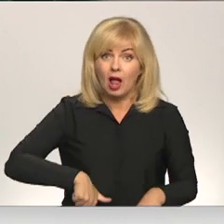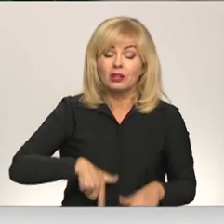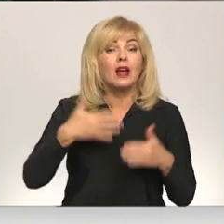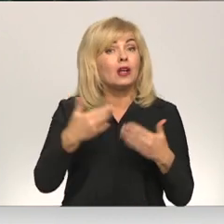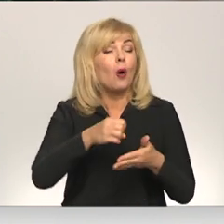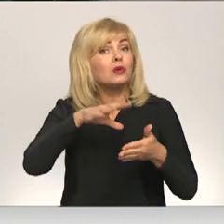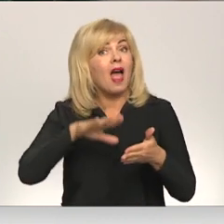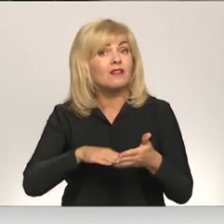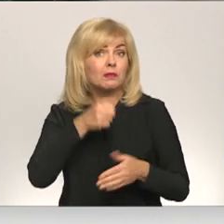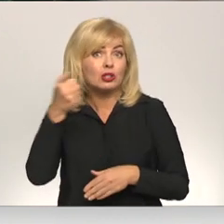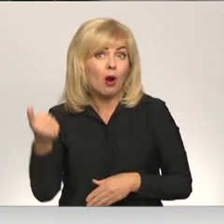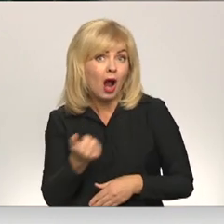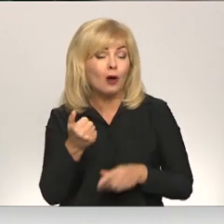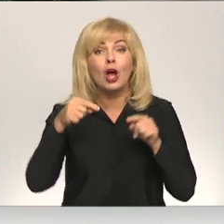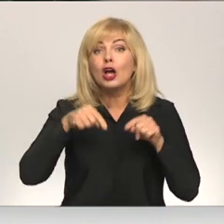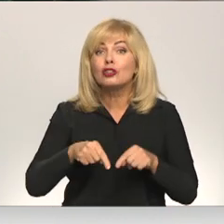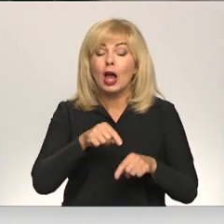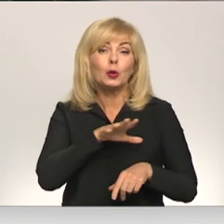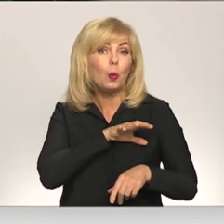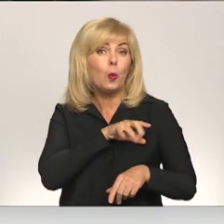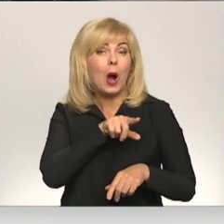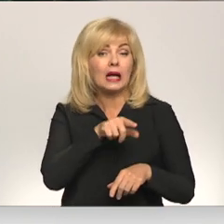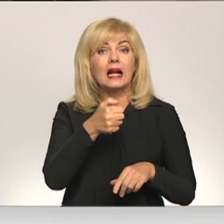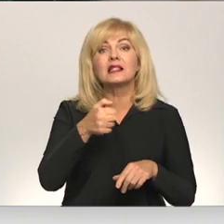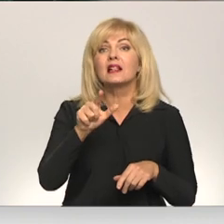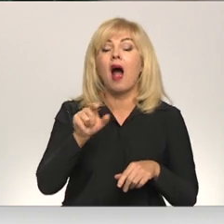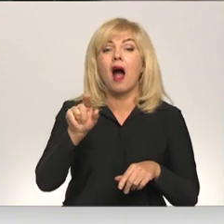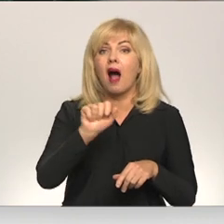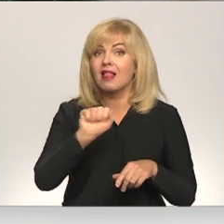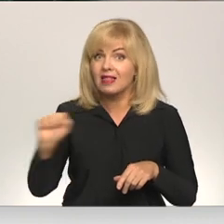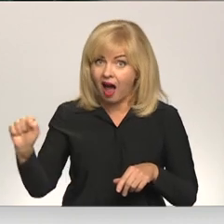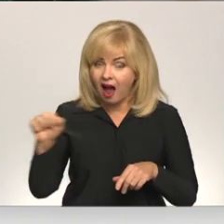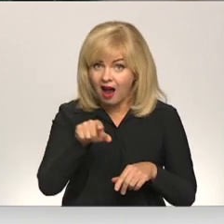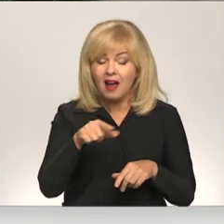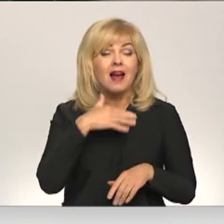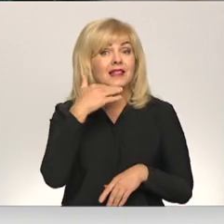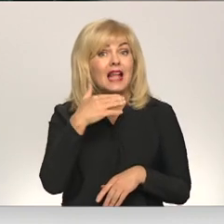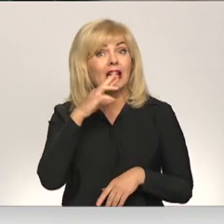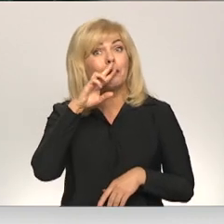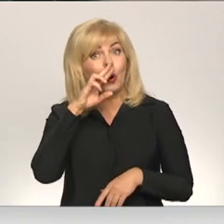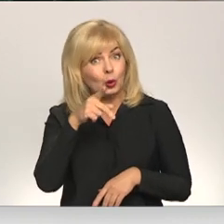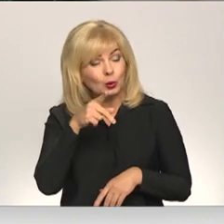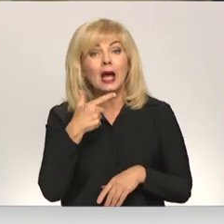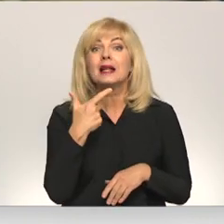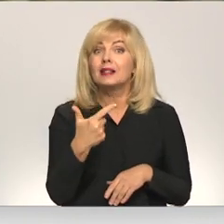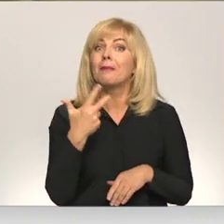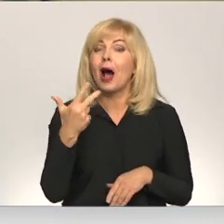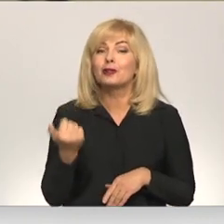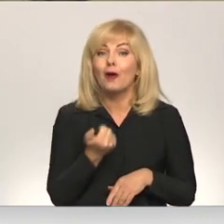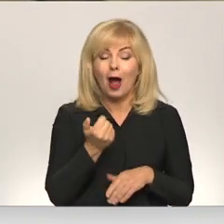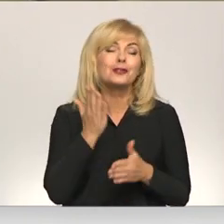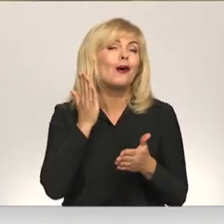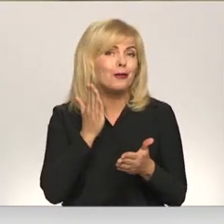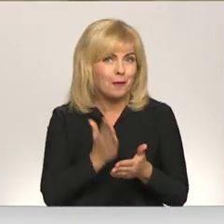Gadu. Un šeit Ogrezgalā, ja man negribas kļūdīties, bet 7-8 gadus